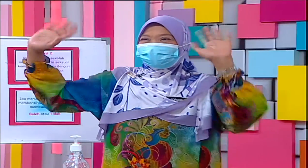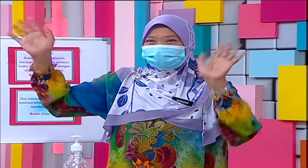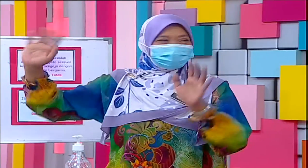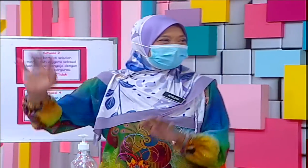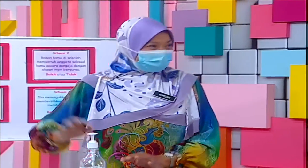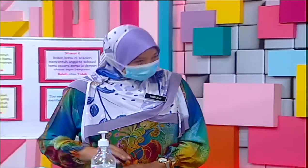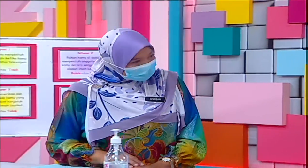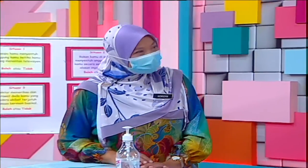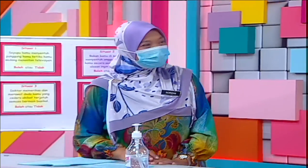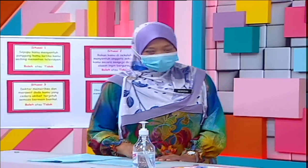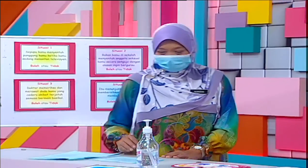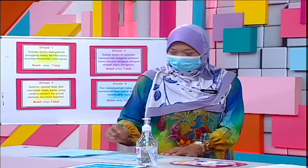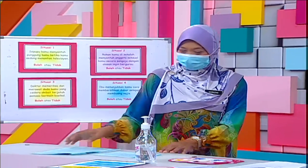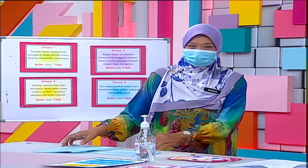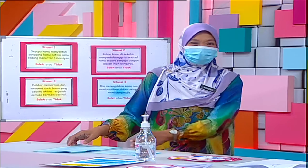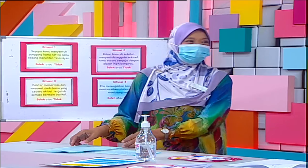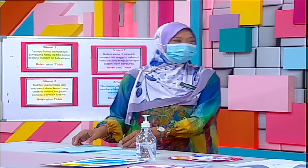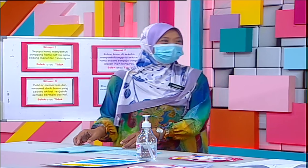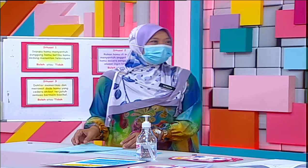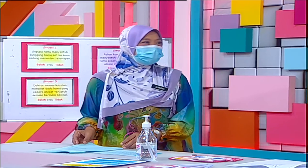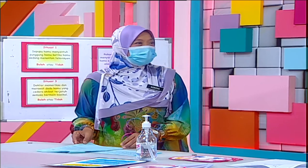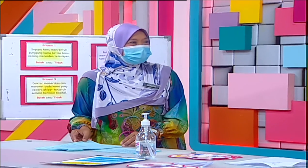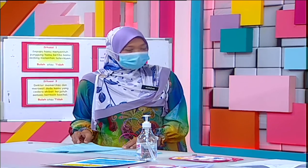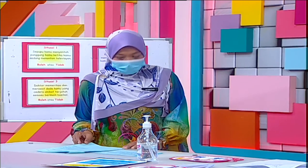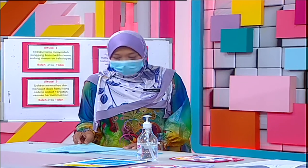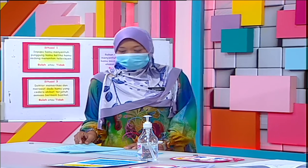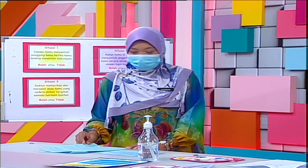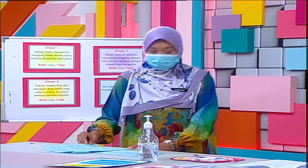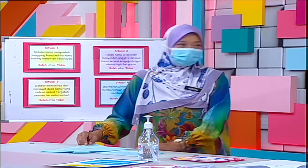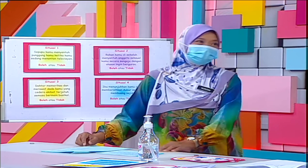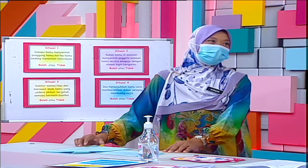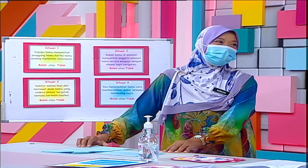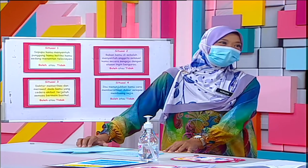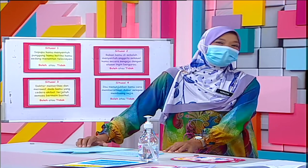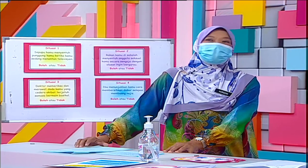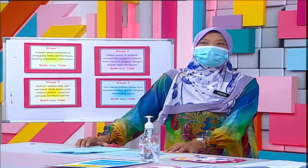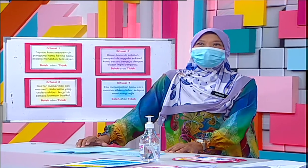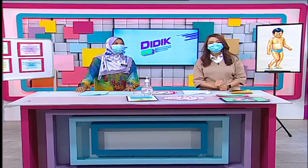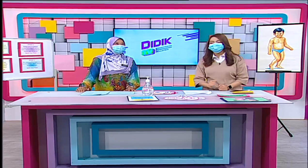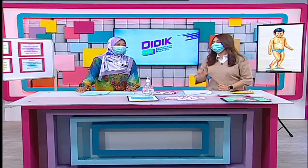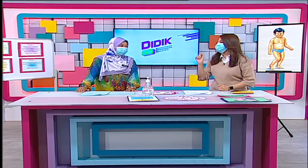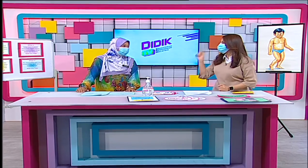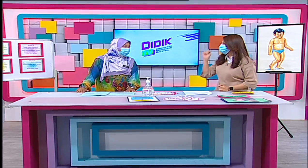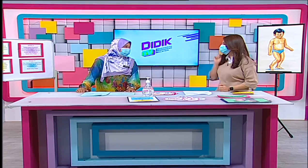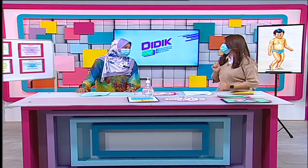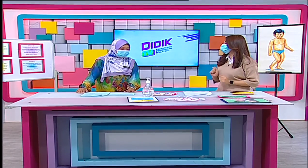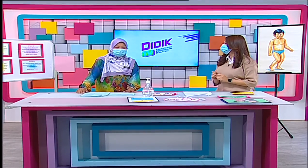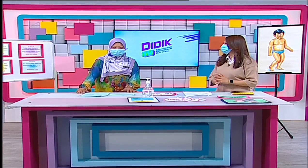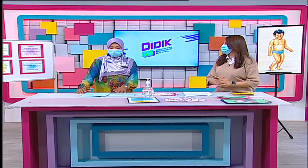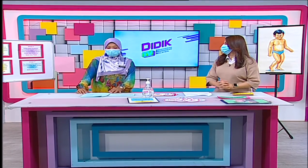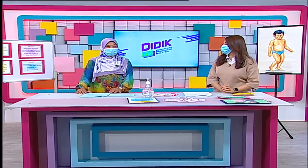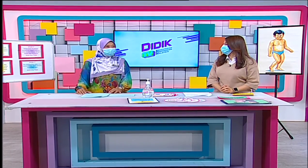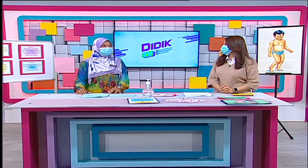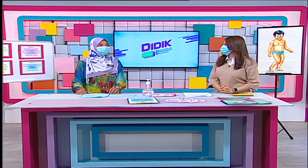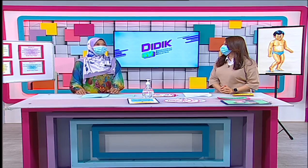Hai. Apa khabar cikgu? Sihat? Sihat alhamdulillah. Okey, hari ini cikgu tidak berseorangan. Ya. Yeah. Cikgu membawa kawan geng dia. Iaitu siapa cikgu?